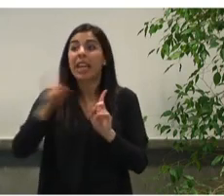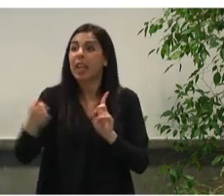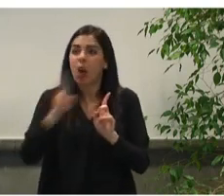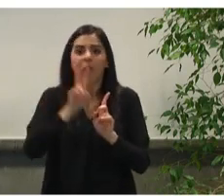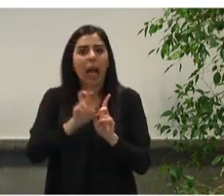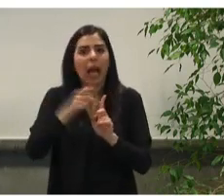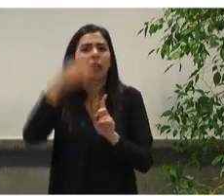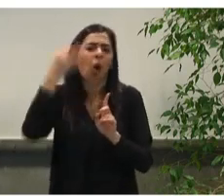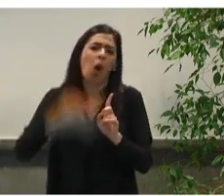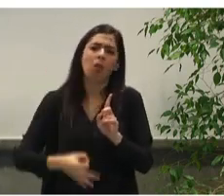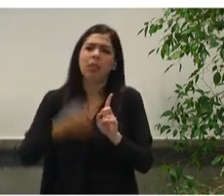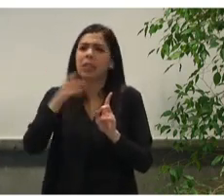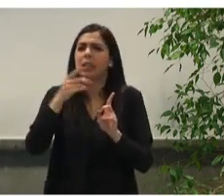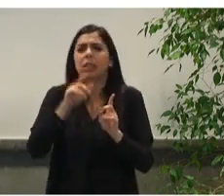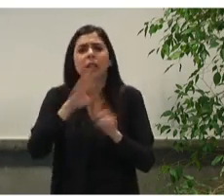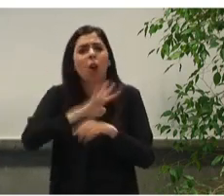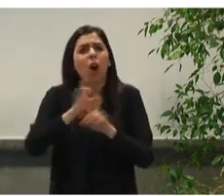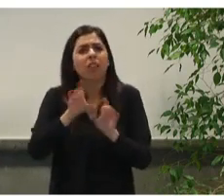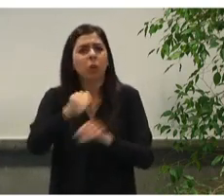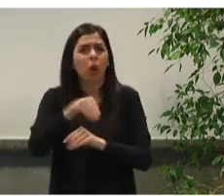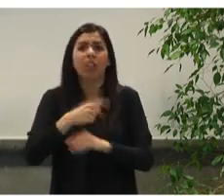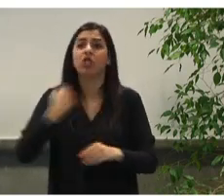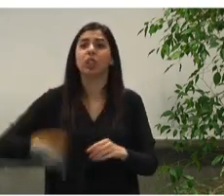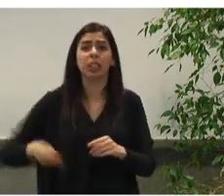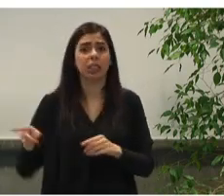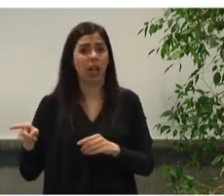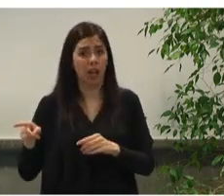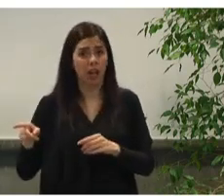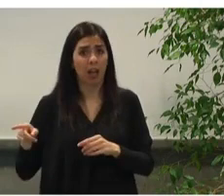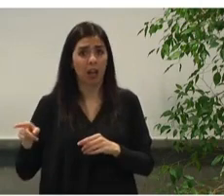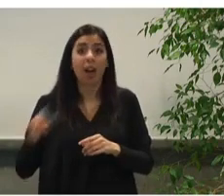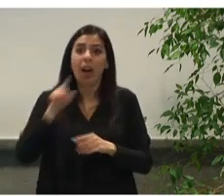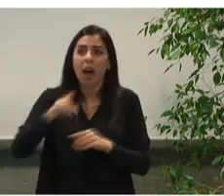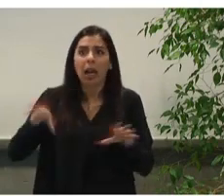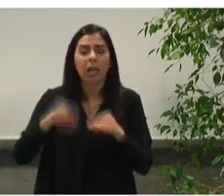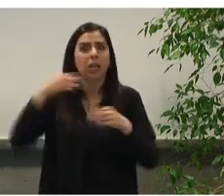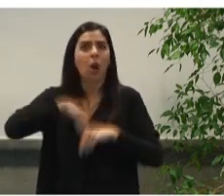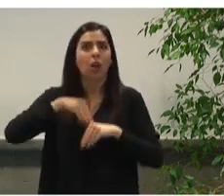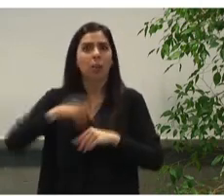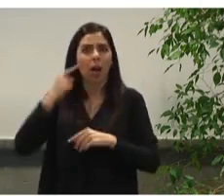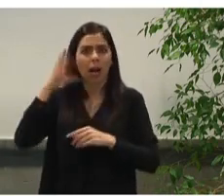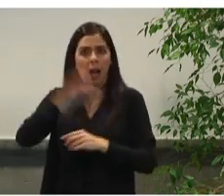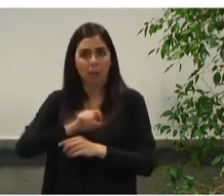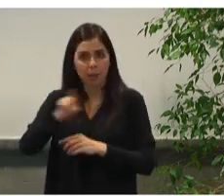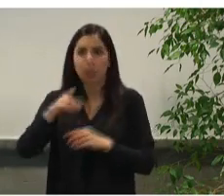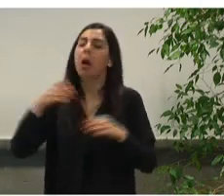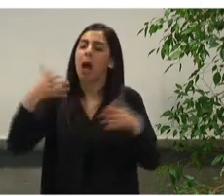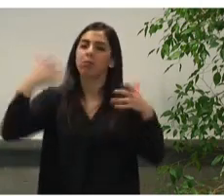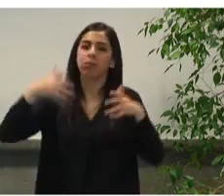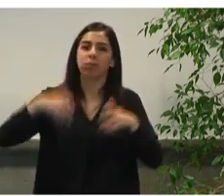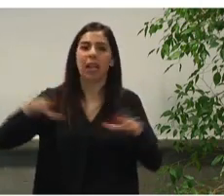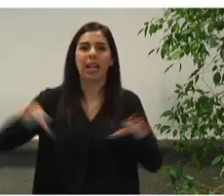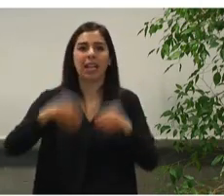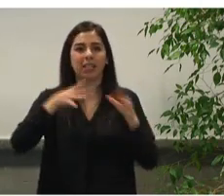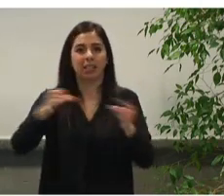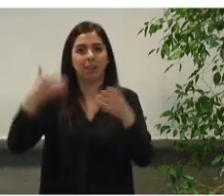Covid. E quindi c'è stato un effetto di riduzione importante e molto veloce della trasmissione. Dopodiché